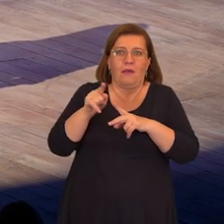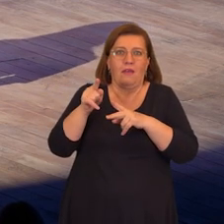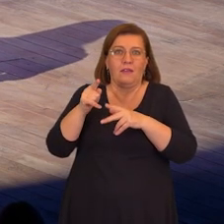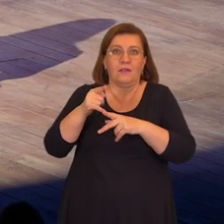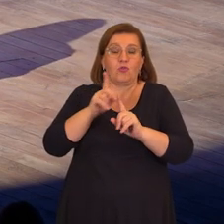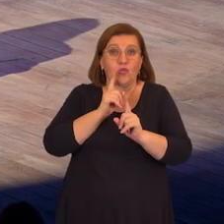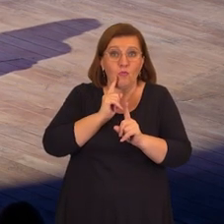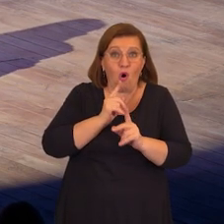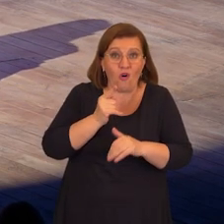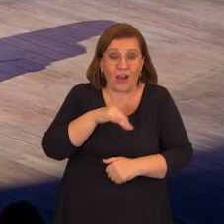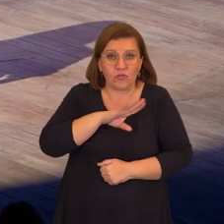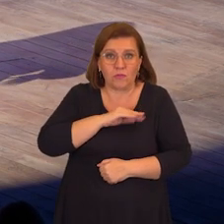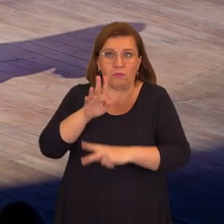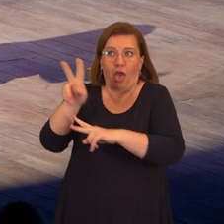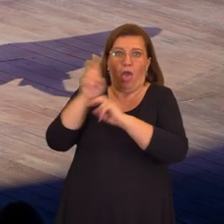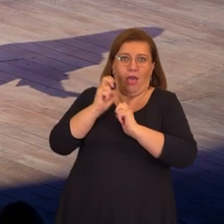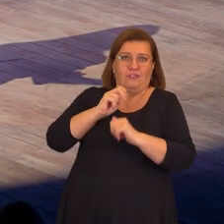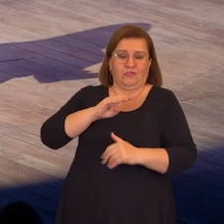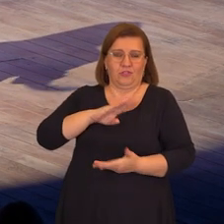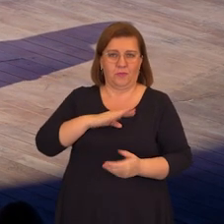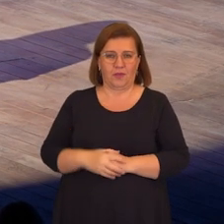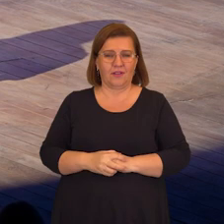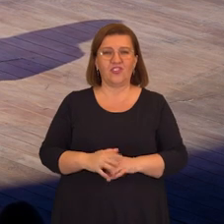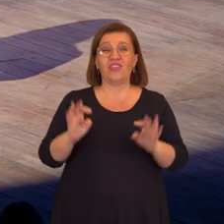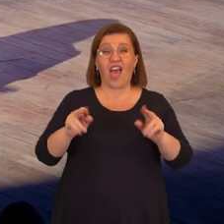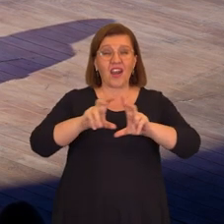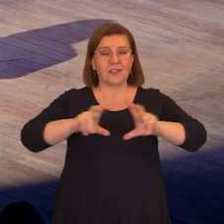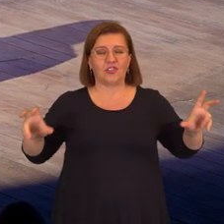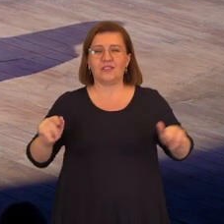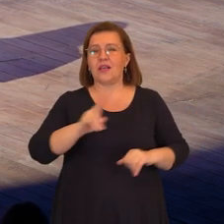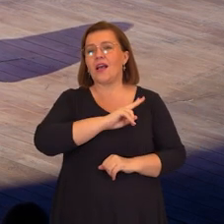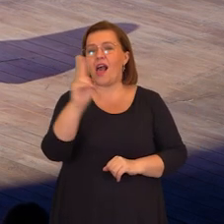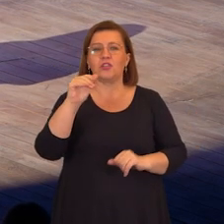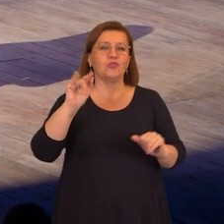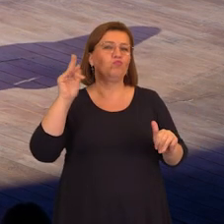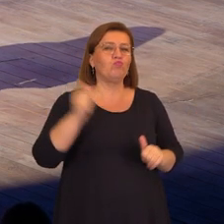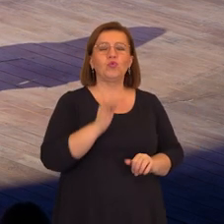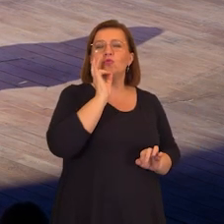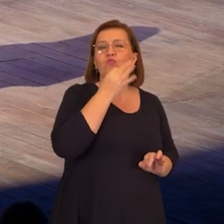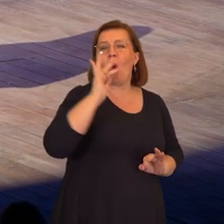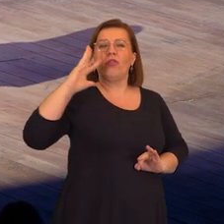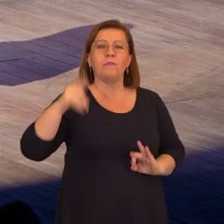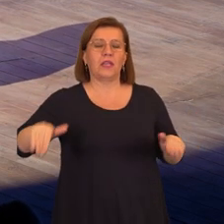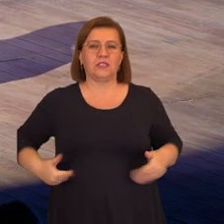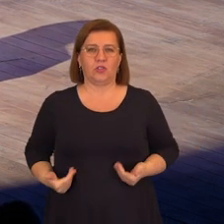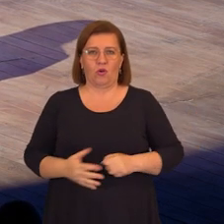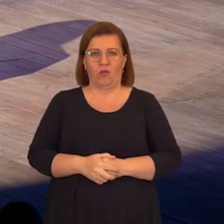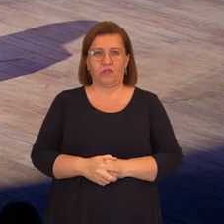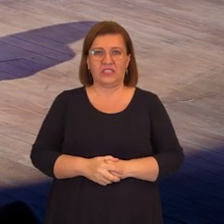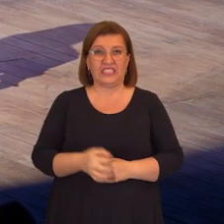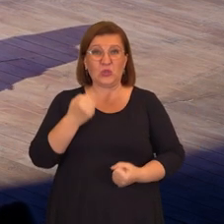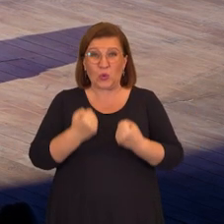Żyjemy w czasach, gdzie wszystko i wszyscy muszą być zawsze piękni, młodzi i zdrowi. Odmawiamy sobie trudnych